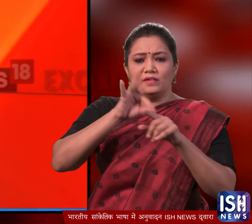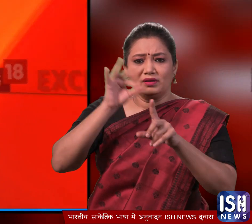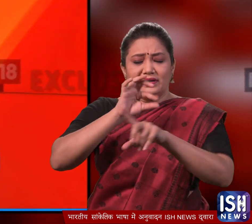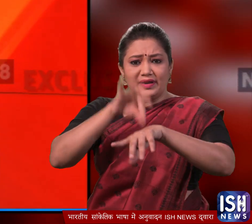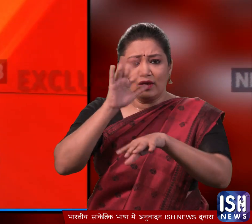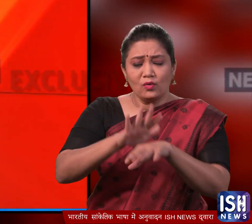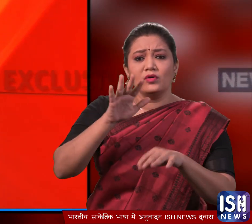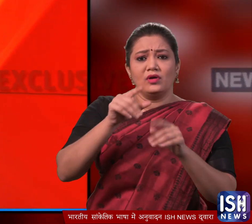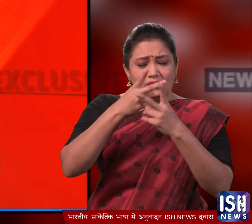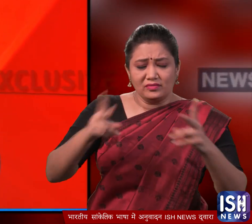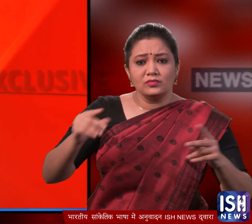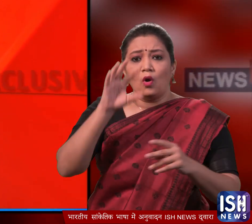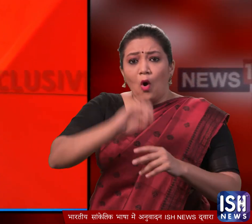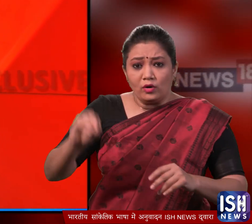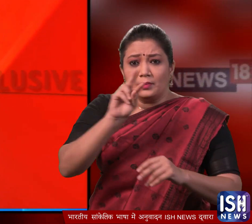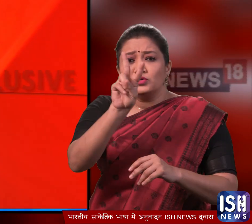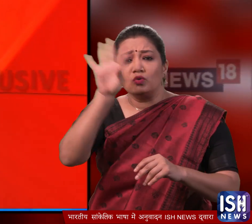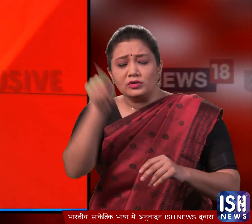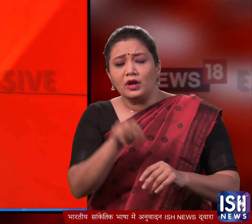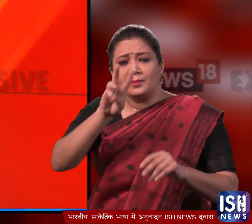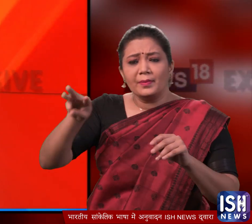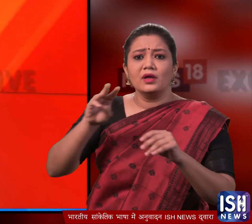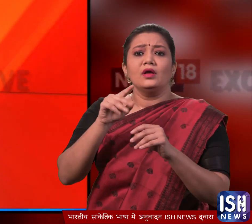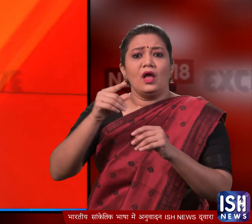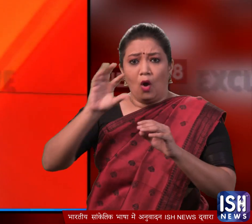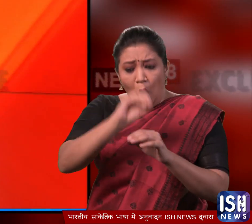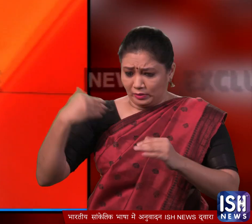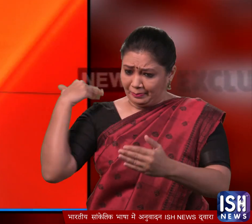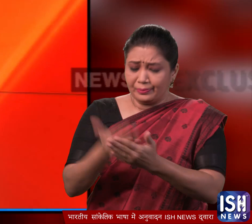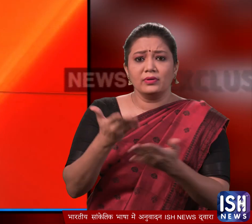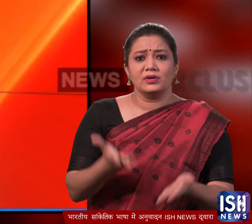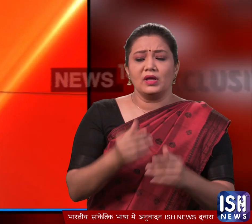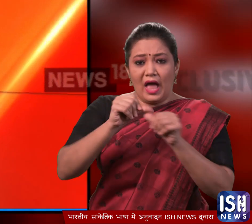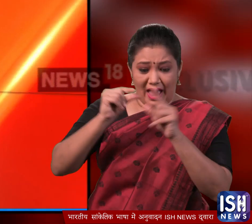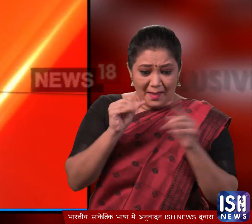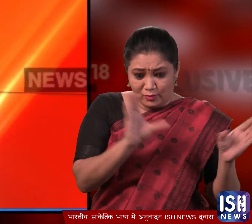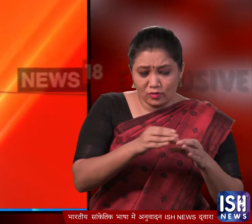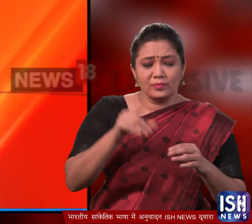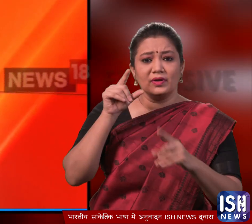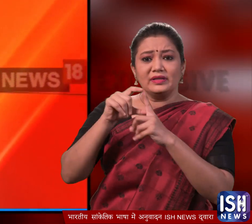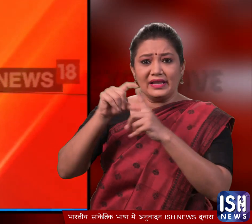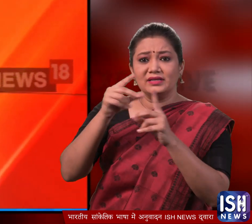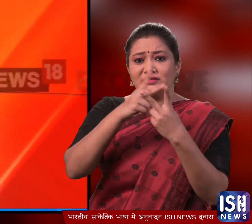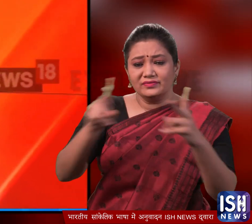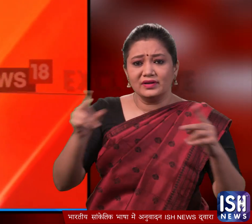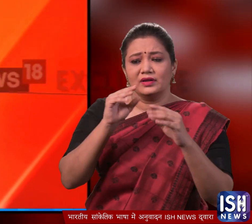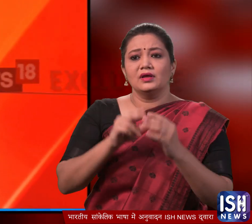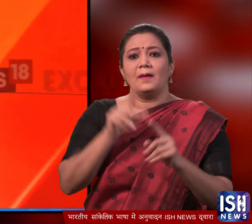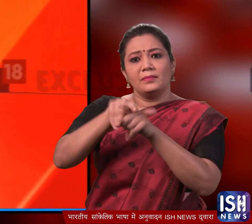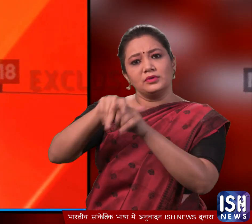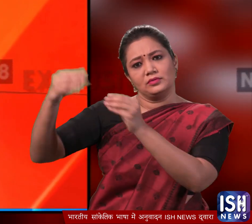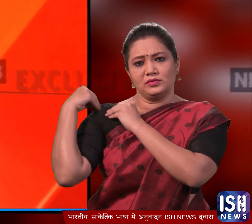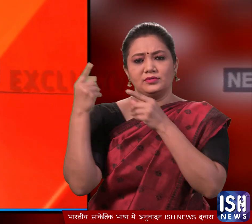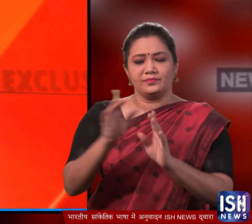आए, उनमें 2/3 लोगों को अक्टूबर में ही डेंगू वाले मच्छरों ने डंक मारा, जिसके लिए आम आदमी पार्टी ने दिल्ली के तीनों नगर निगमों